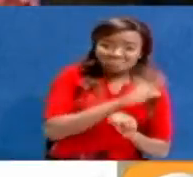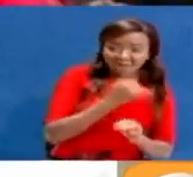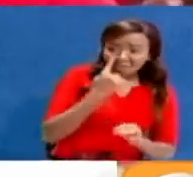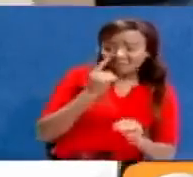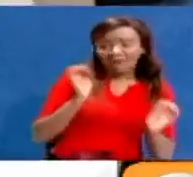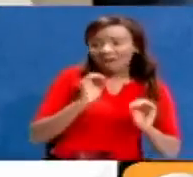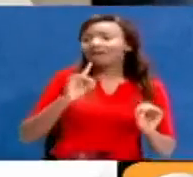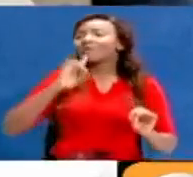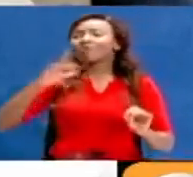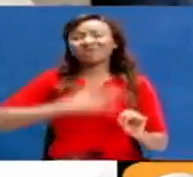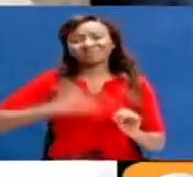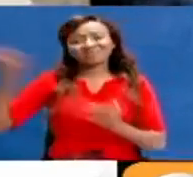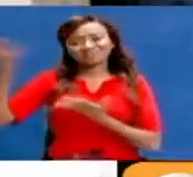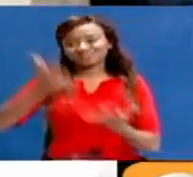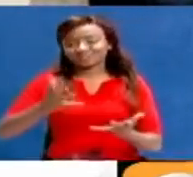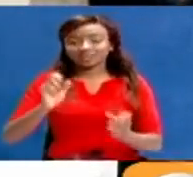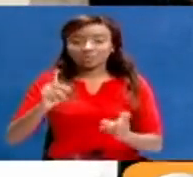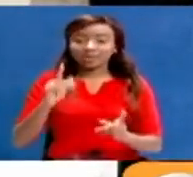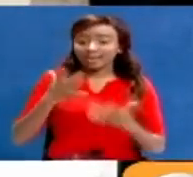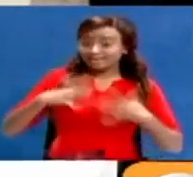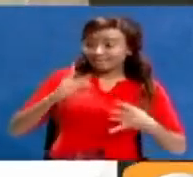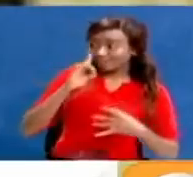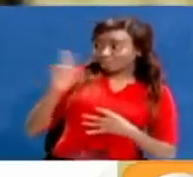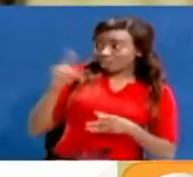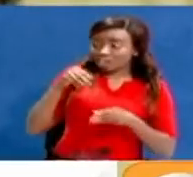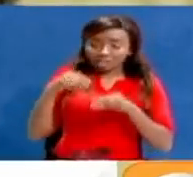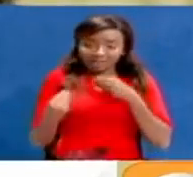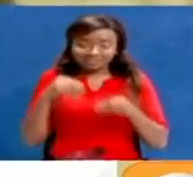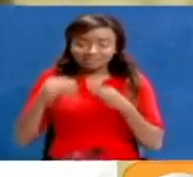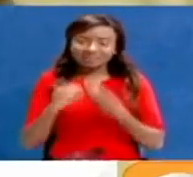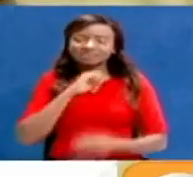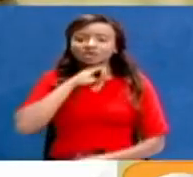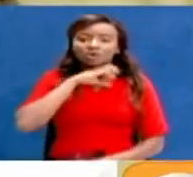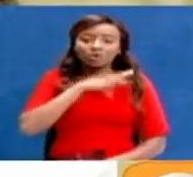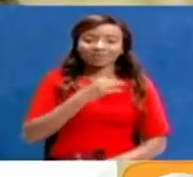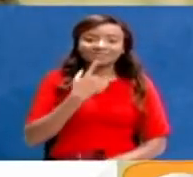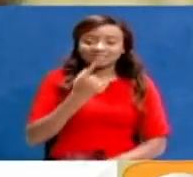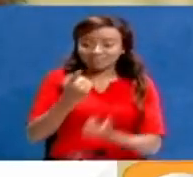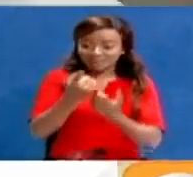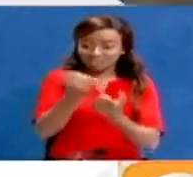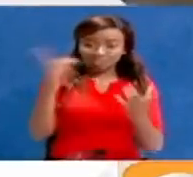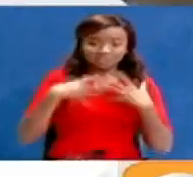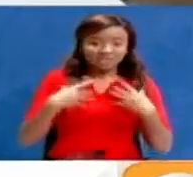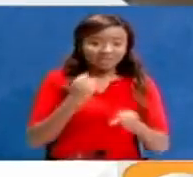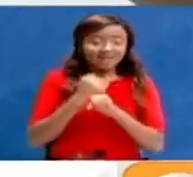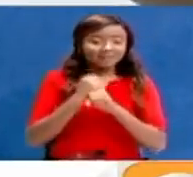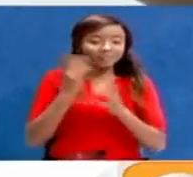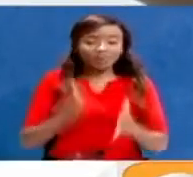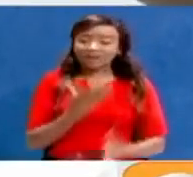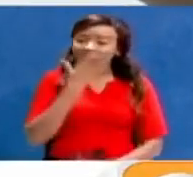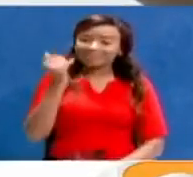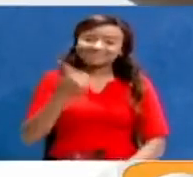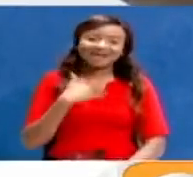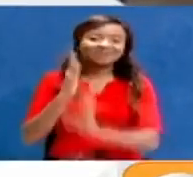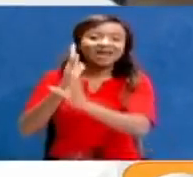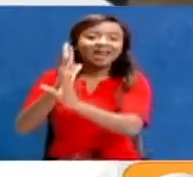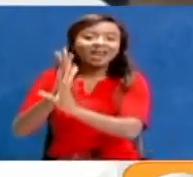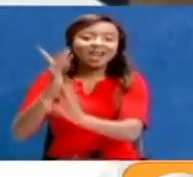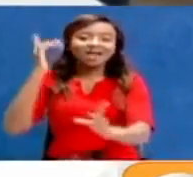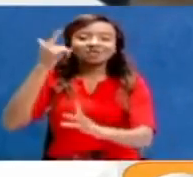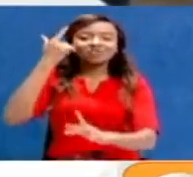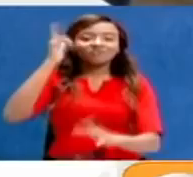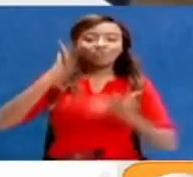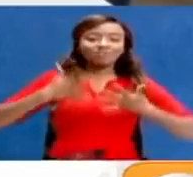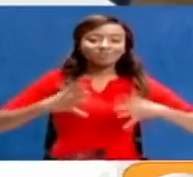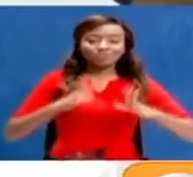tumerequest tuletewe. Walio na ulemavu wakitoa malalamishi yao kwa wanaoendesha shughuli. Pia kwa na laini ya watu wa